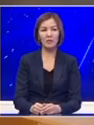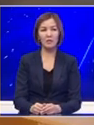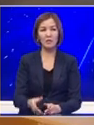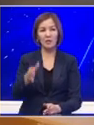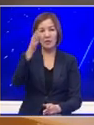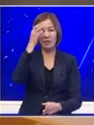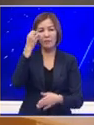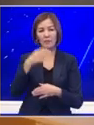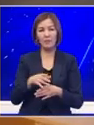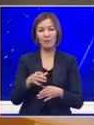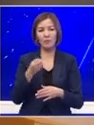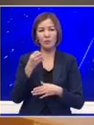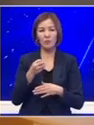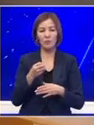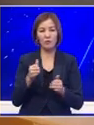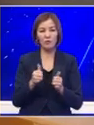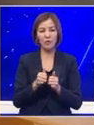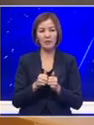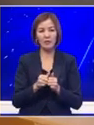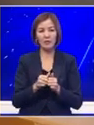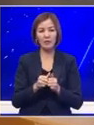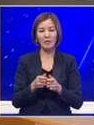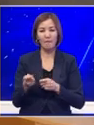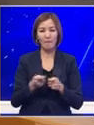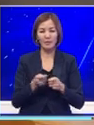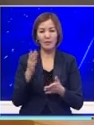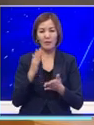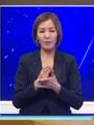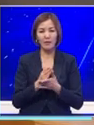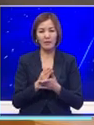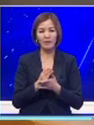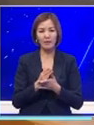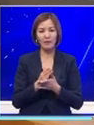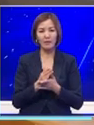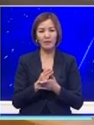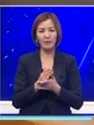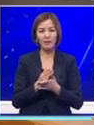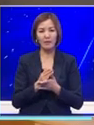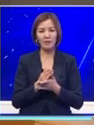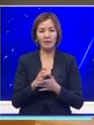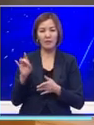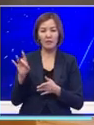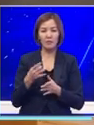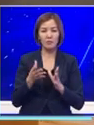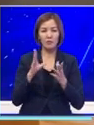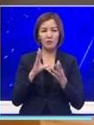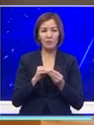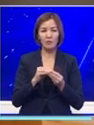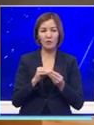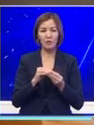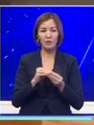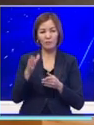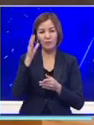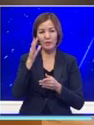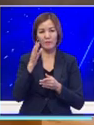орталығының жанында арнайы басқарма бар. Сонда мына Республика бойынша